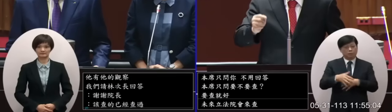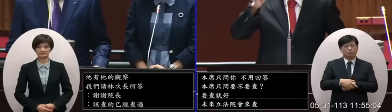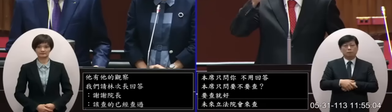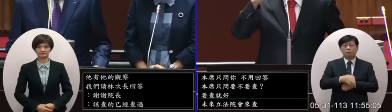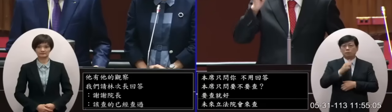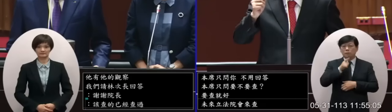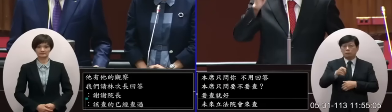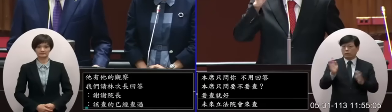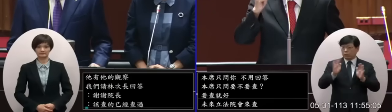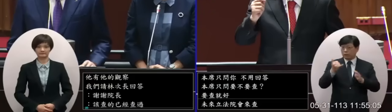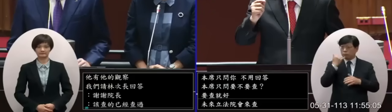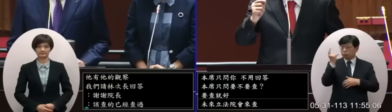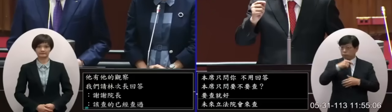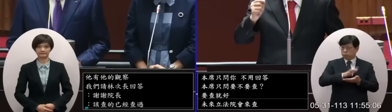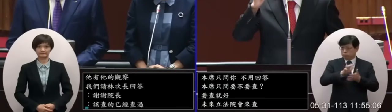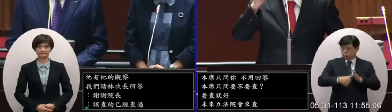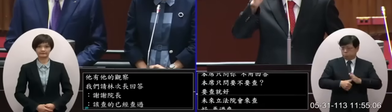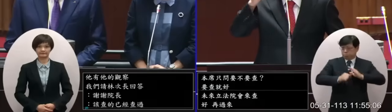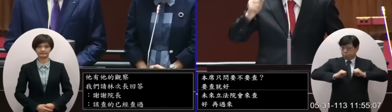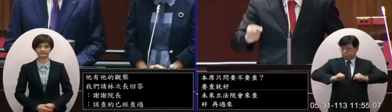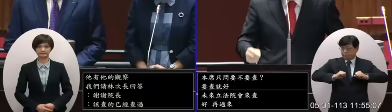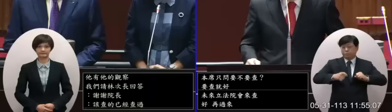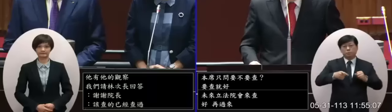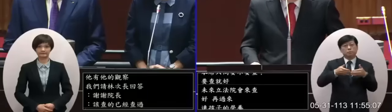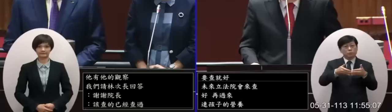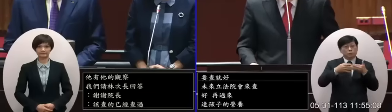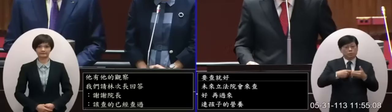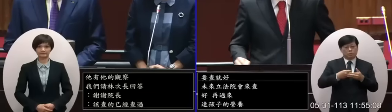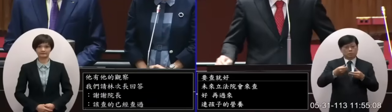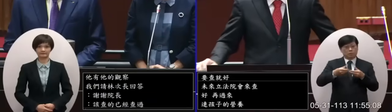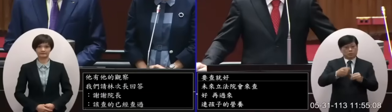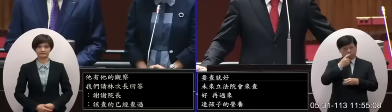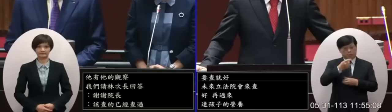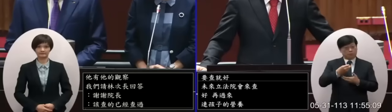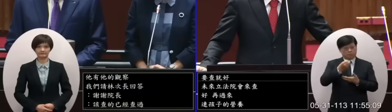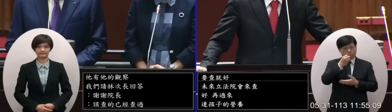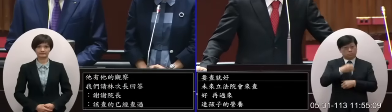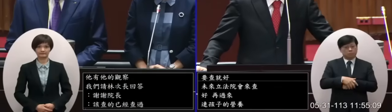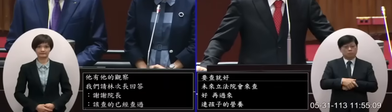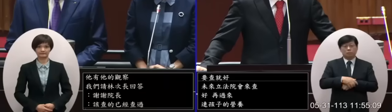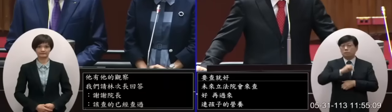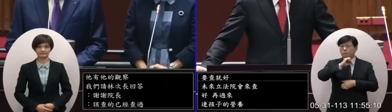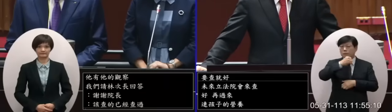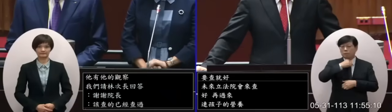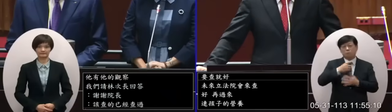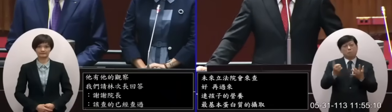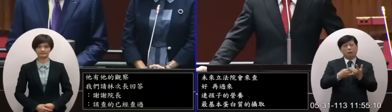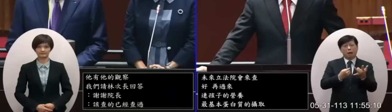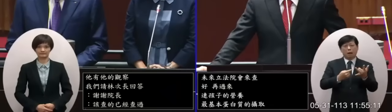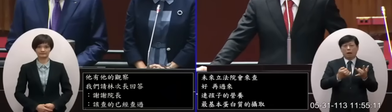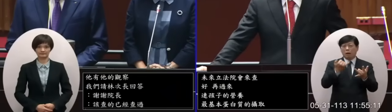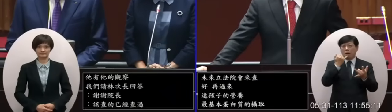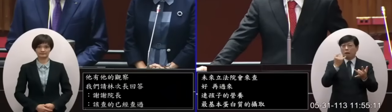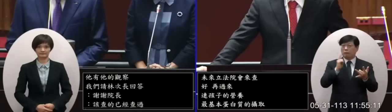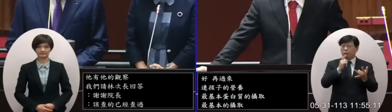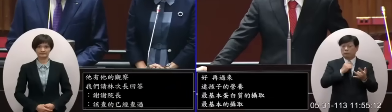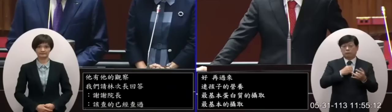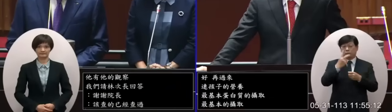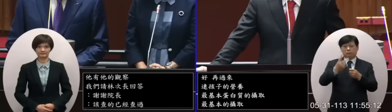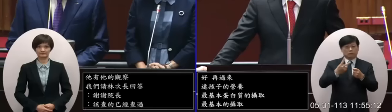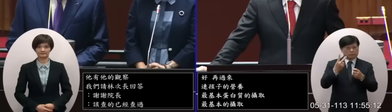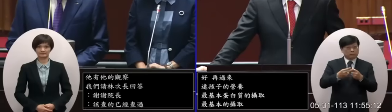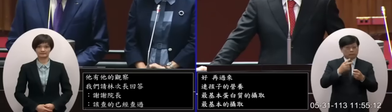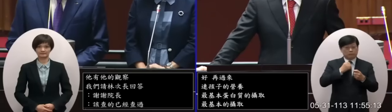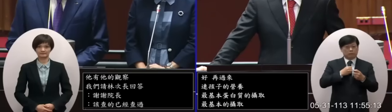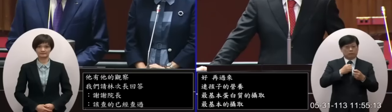是不是要孩子能够成长茁壮，这么重要的蛋白质的摄取，台湾缺蛋竟然可以缺到